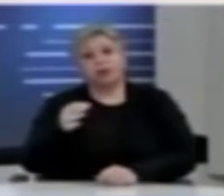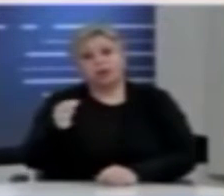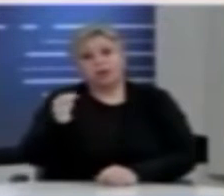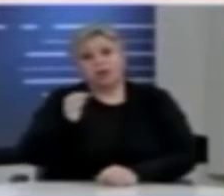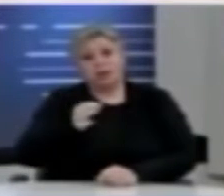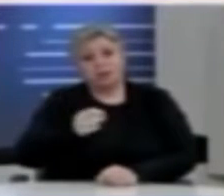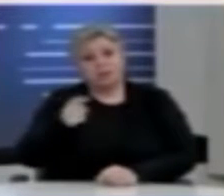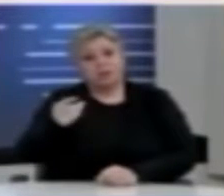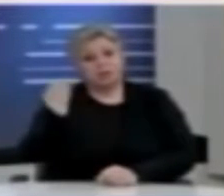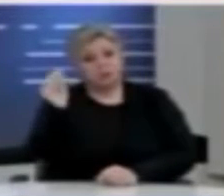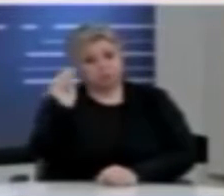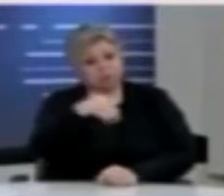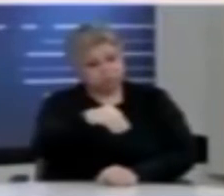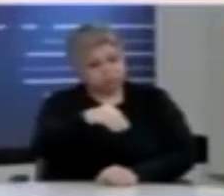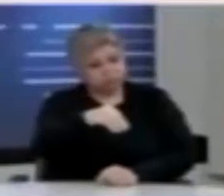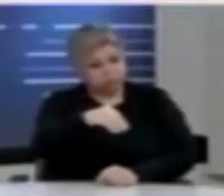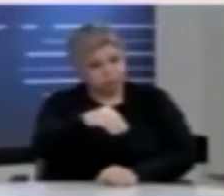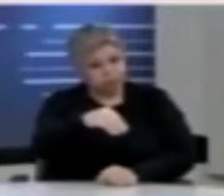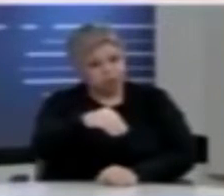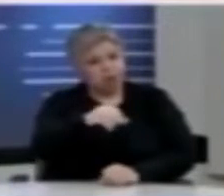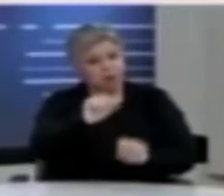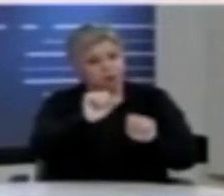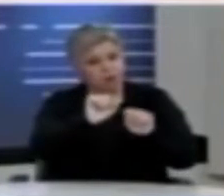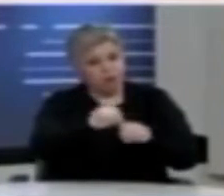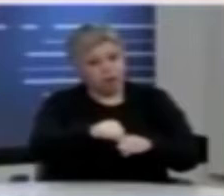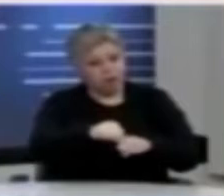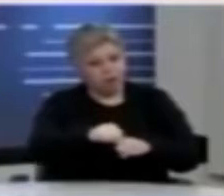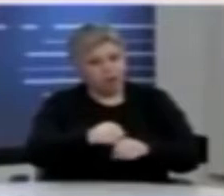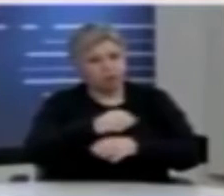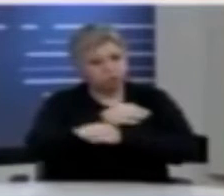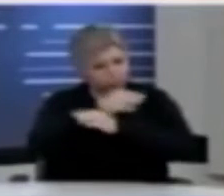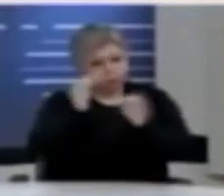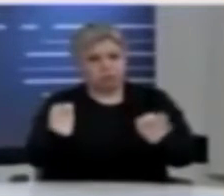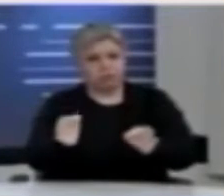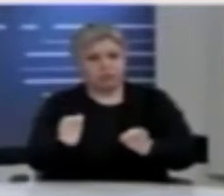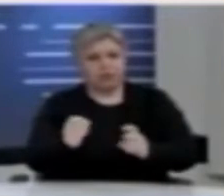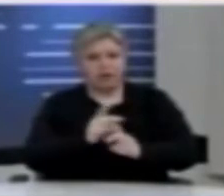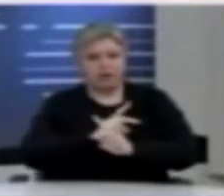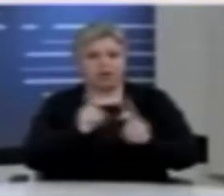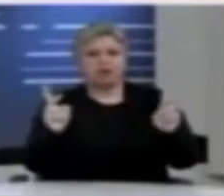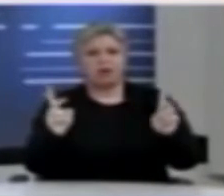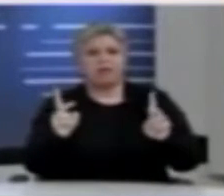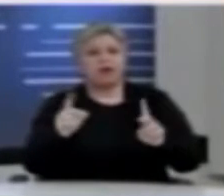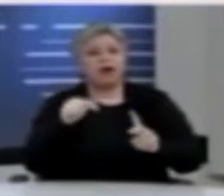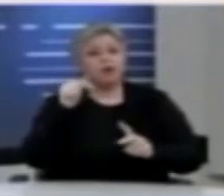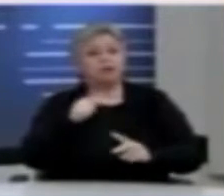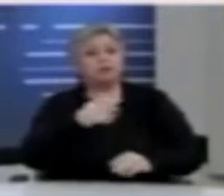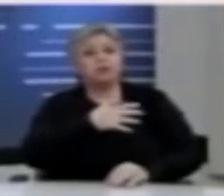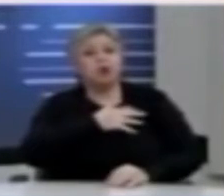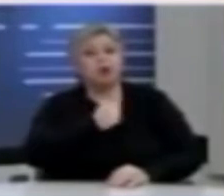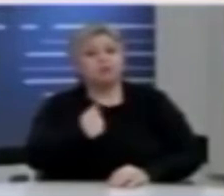ψηφίζουν τον κύριο Τσίπρα για πρωθυπουργό, έχουν δηλώσει δημόσια ότι θα στηρίξουν την κυβέρνηση σε αυτή την ψήφο